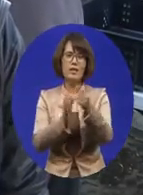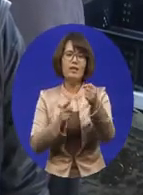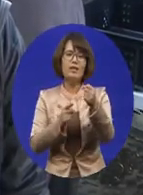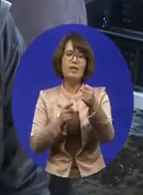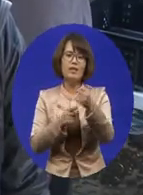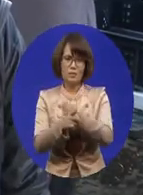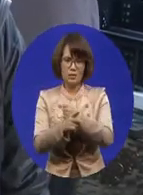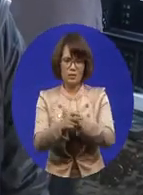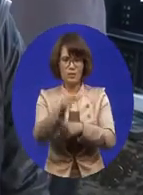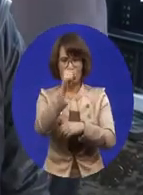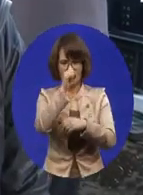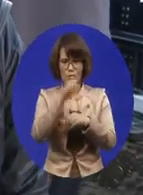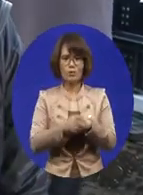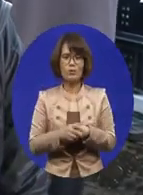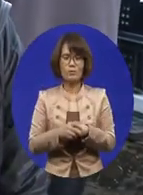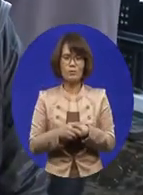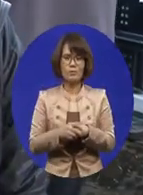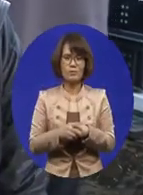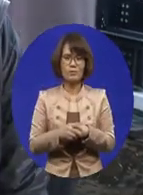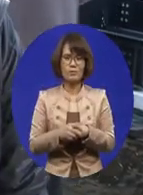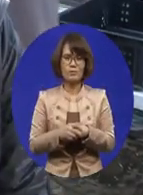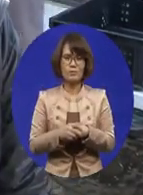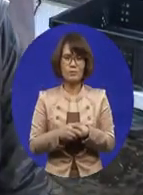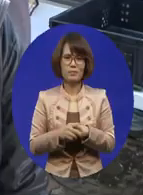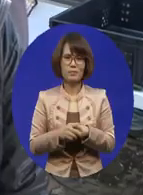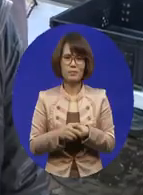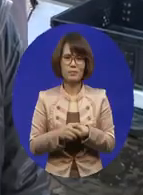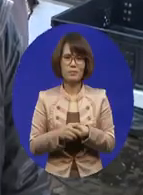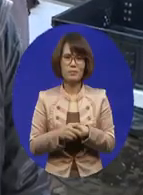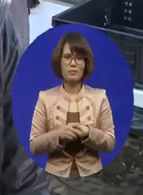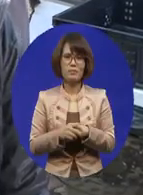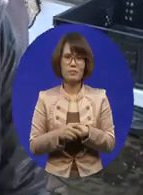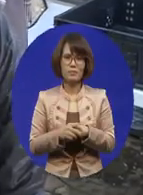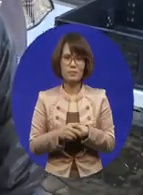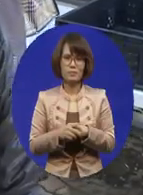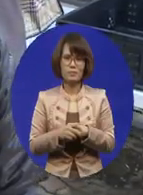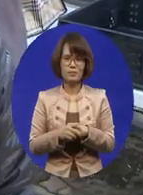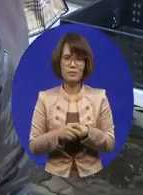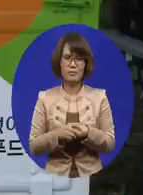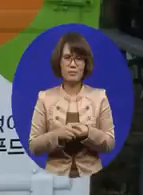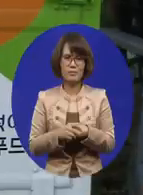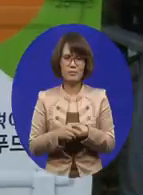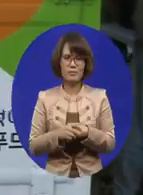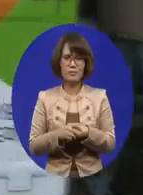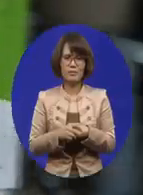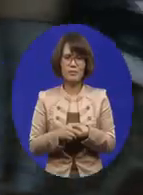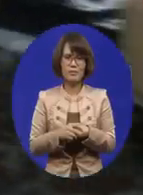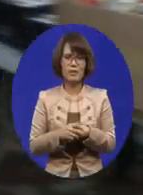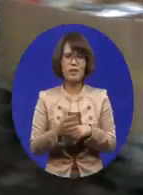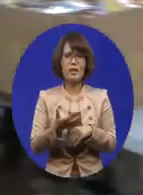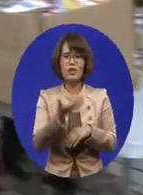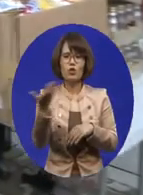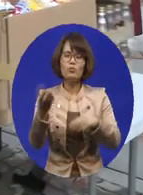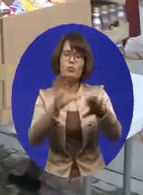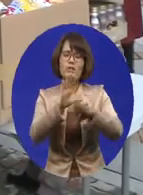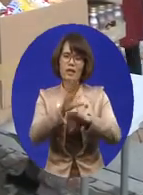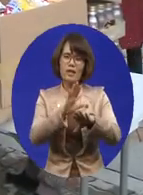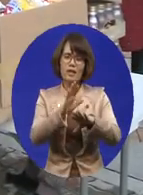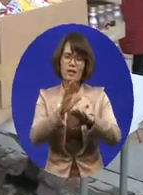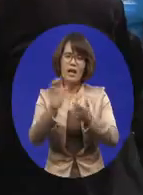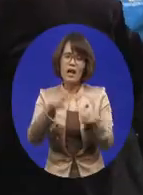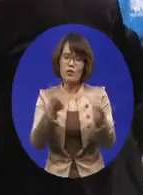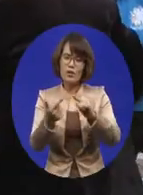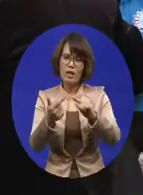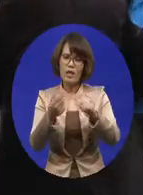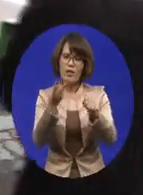좋고 또 뭐 하여튼 그렇습니다. 이동푸드마켓은 평균